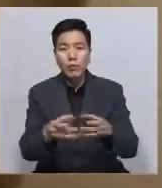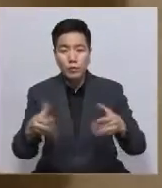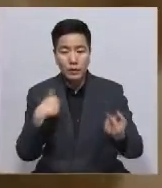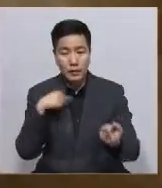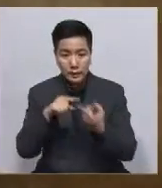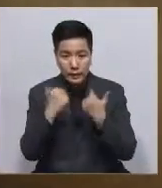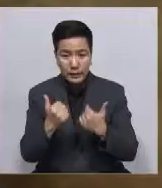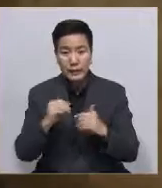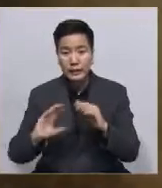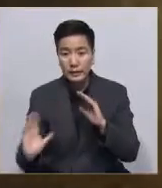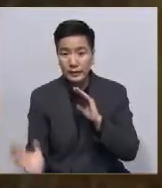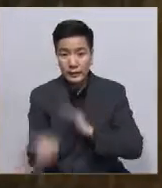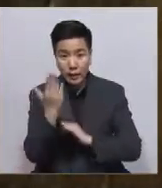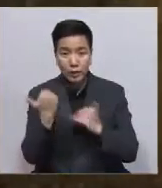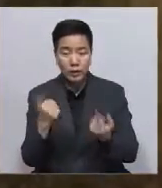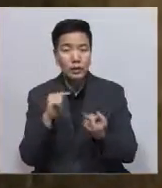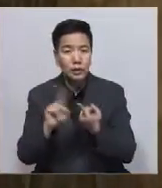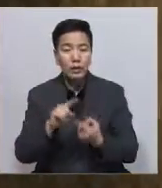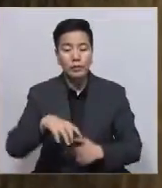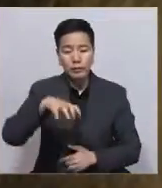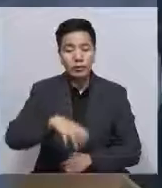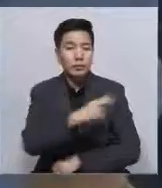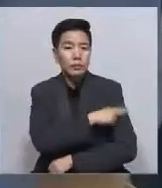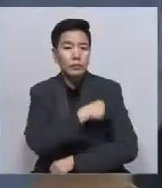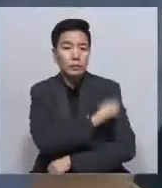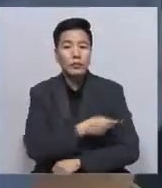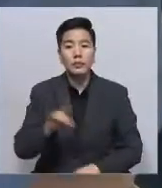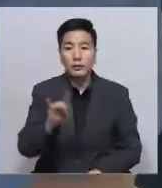สำหรับบรรยากาศตลอดช่วงเช้าที่ผ่านมาภายใน